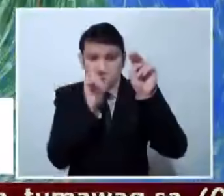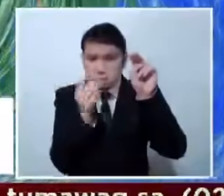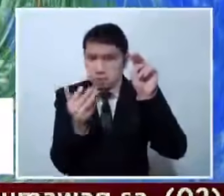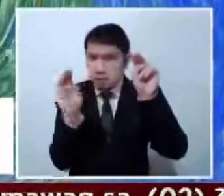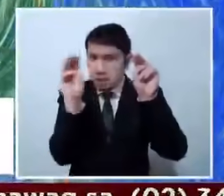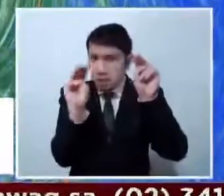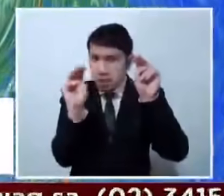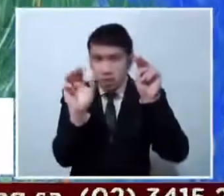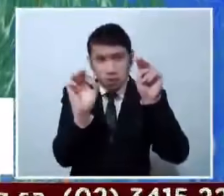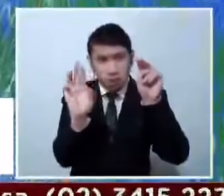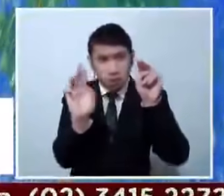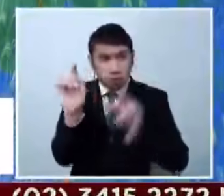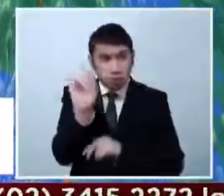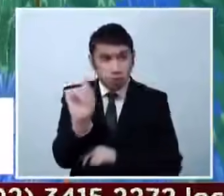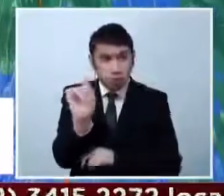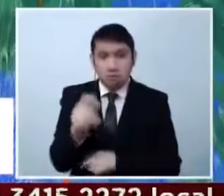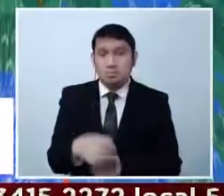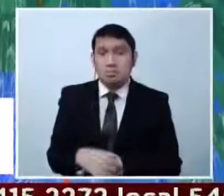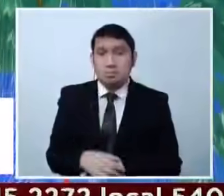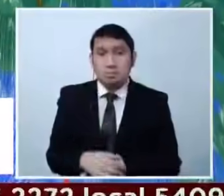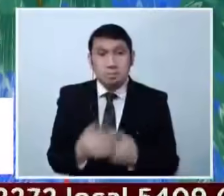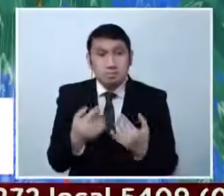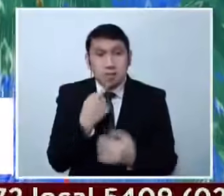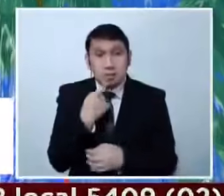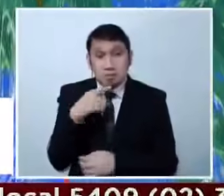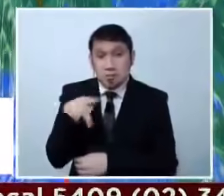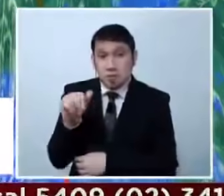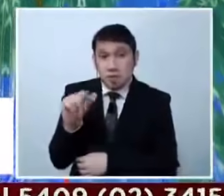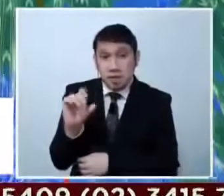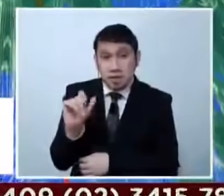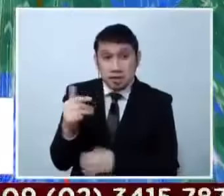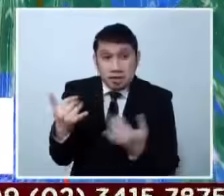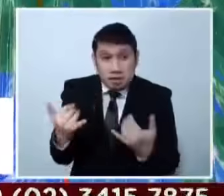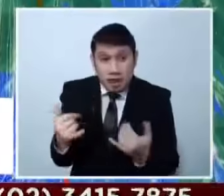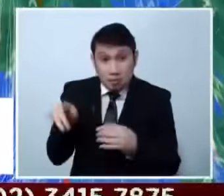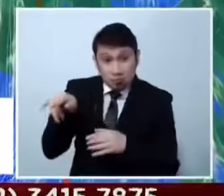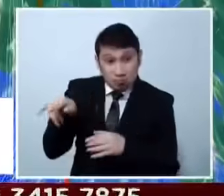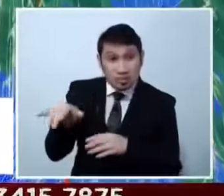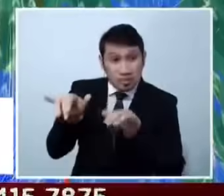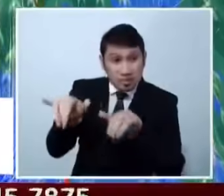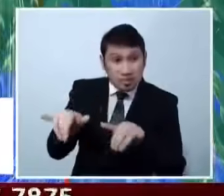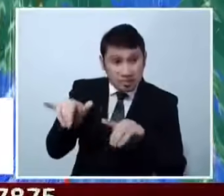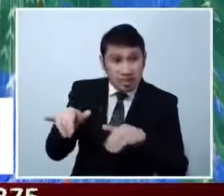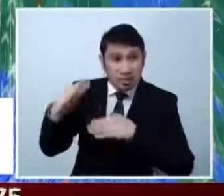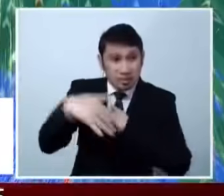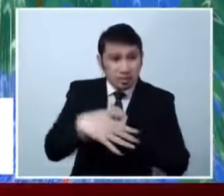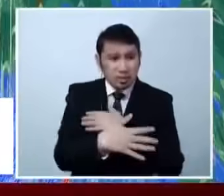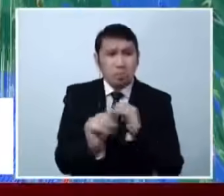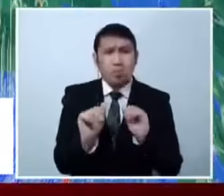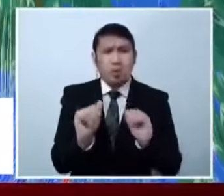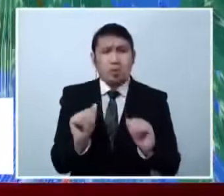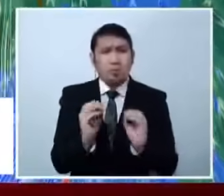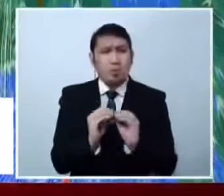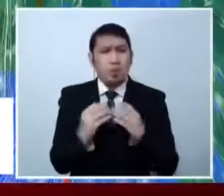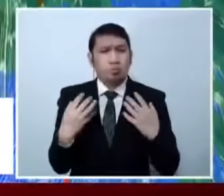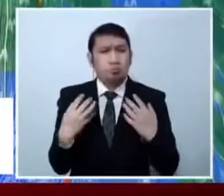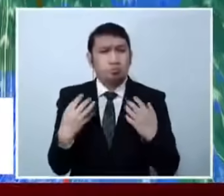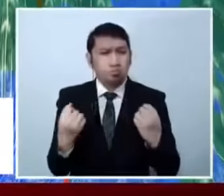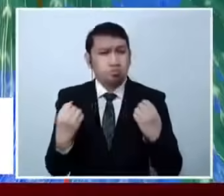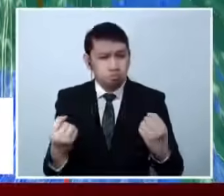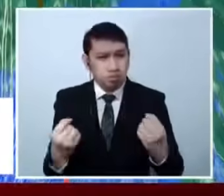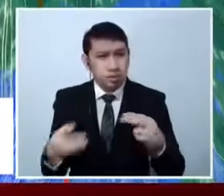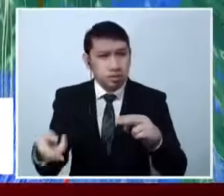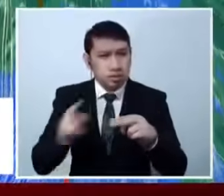Martes. Ayon po sa PAGASA, dahil nasa karagatan pa ito, inaasahang lalakas pa ito at posibleng maging isang tropical storm